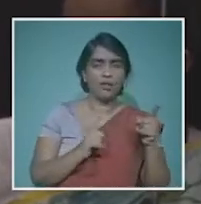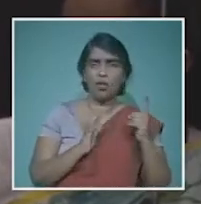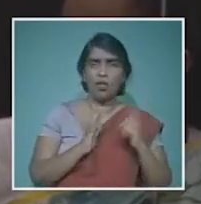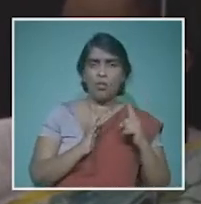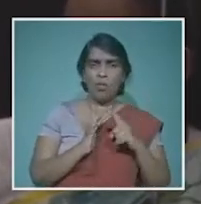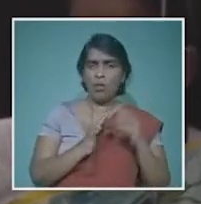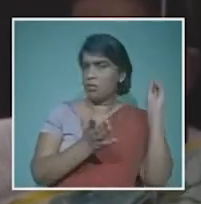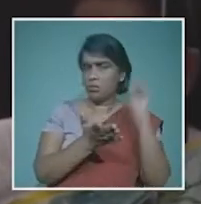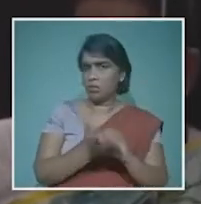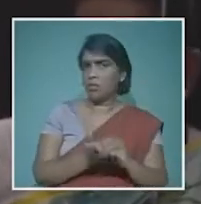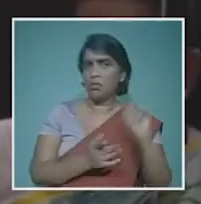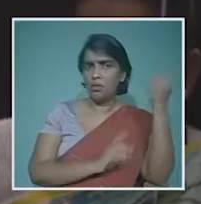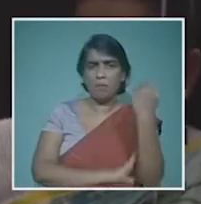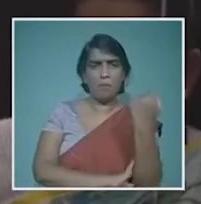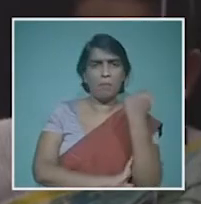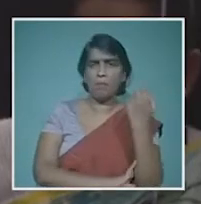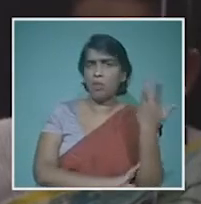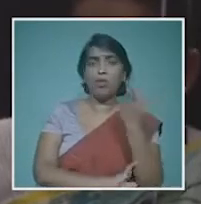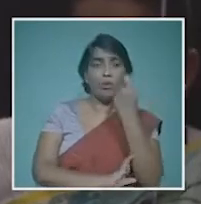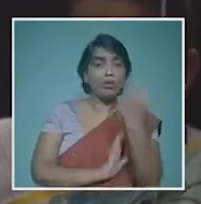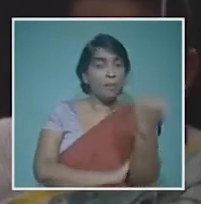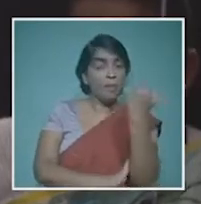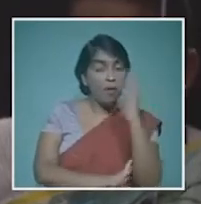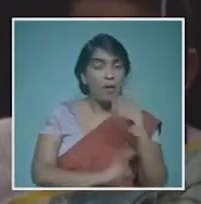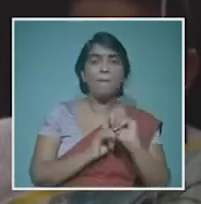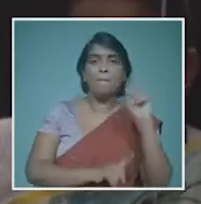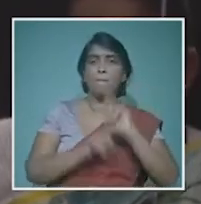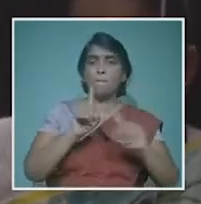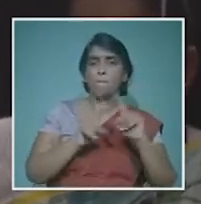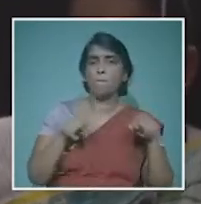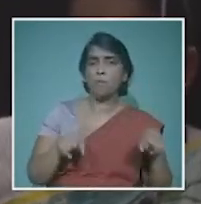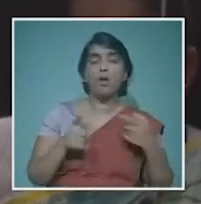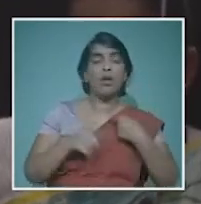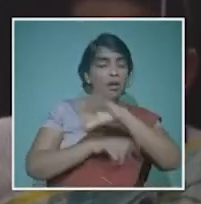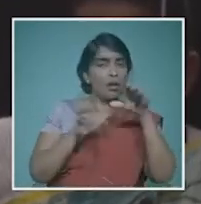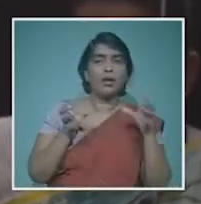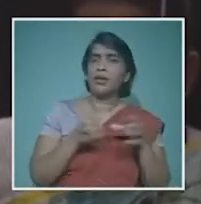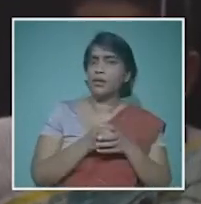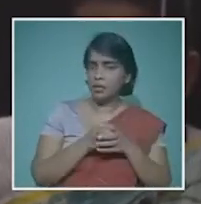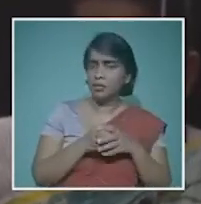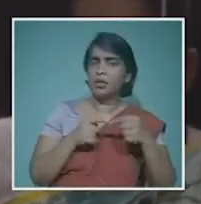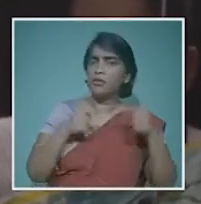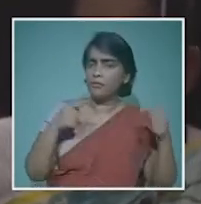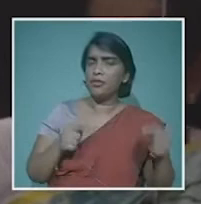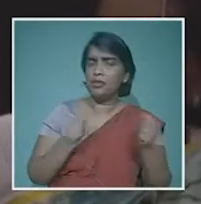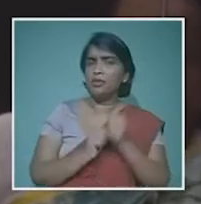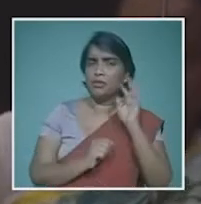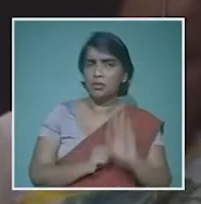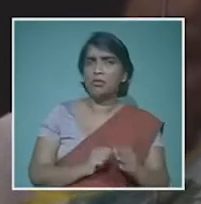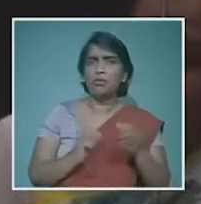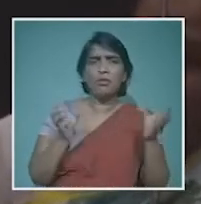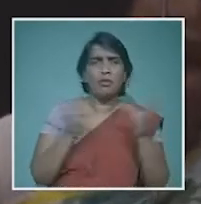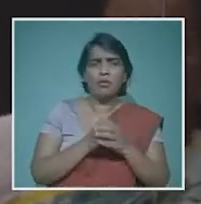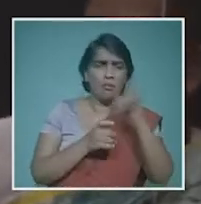දාන්න කාටවත් බලය නෑ. මුදල් බලය තියෙන පාර්ලිමේන්තුවට. එහෙනම් අපි එකතු වෙලා ඒකට විරුද්ධව ක්‍රියා කරන්න ඕන. ඒකට